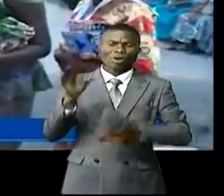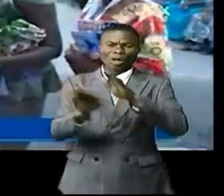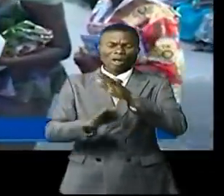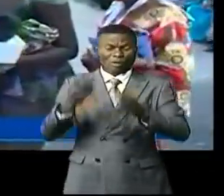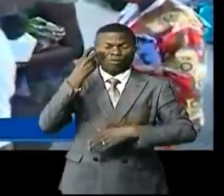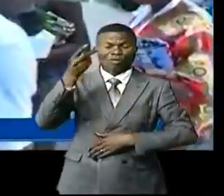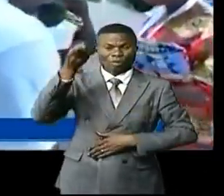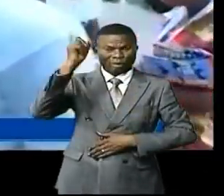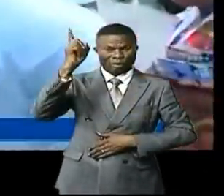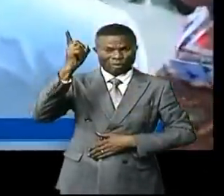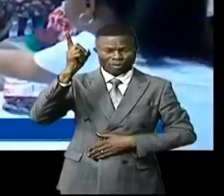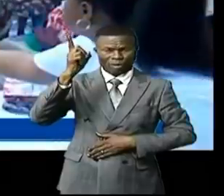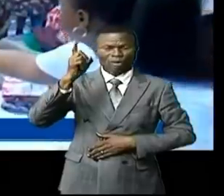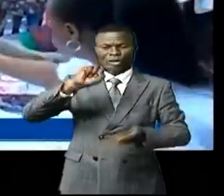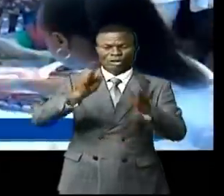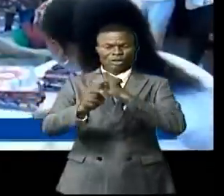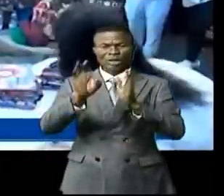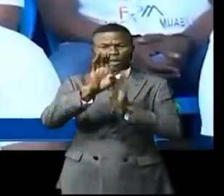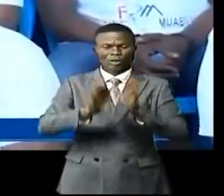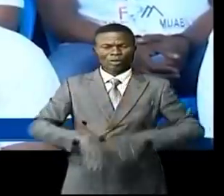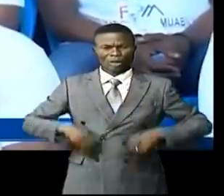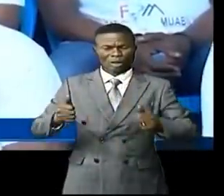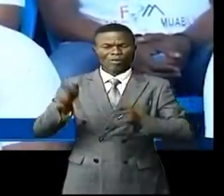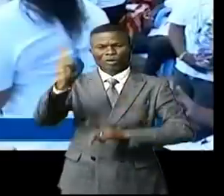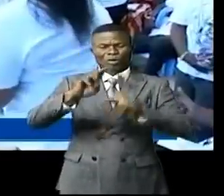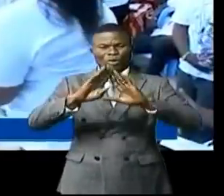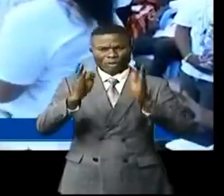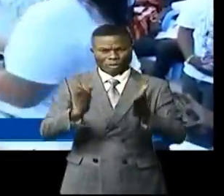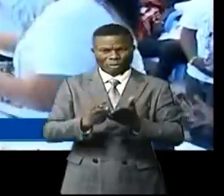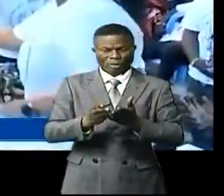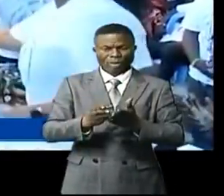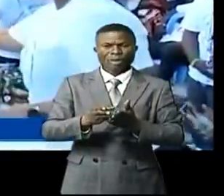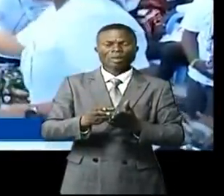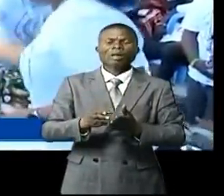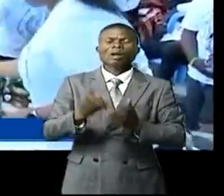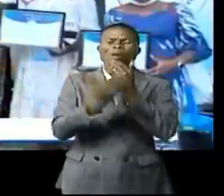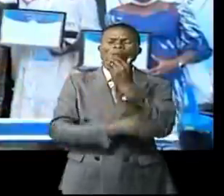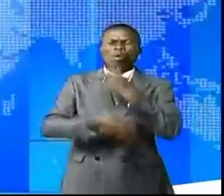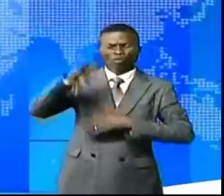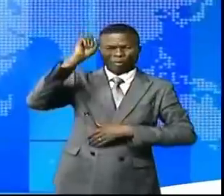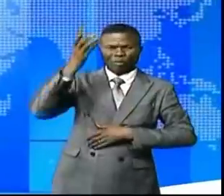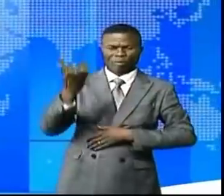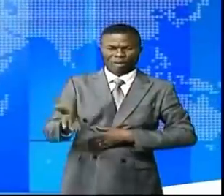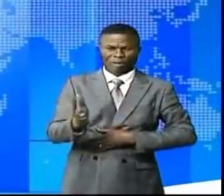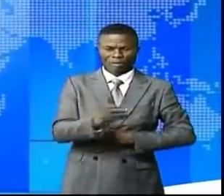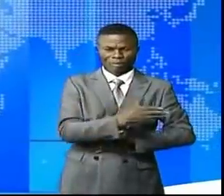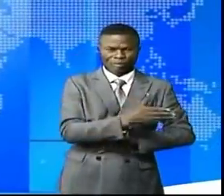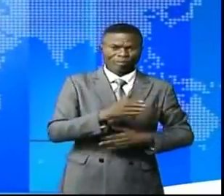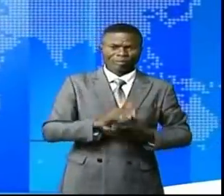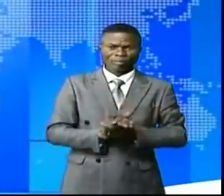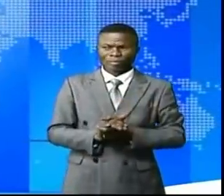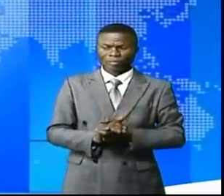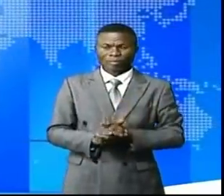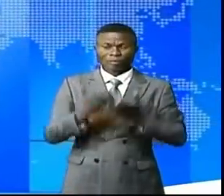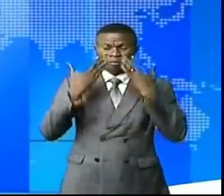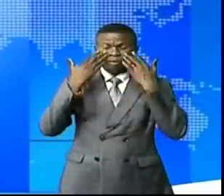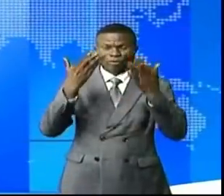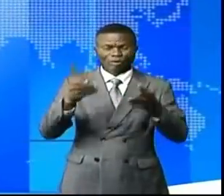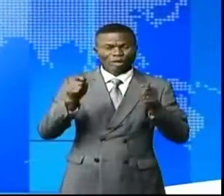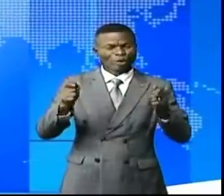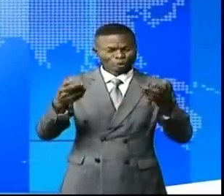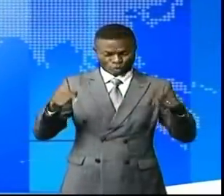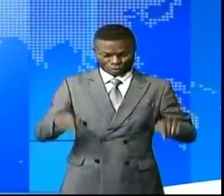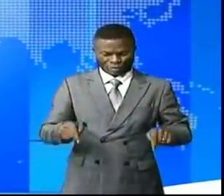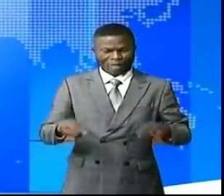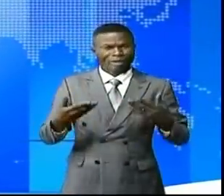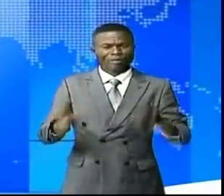vision l'amélioration des conditions de vie des populations les plus vulnérables. Et c'est donc la fin de ce